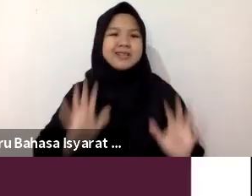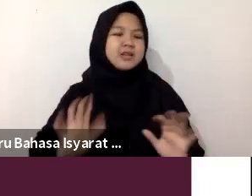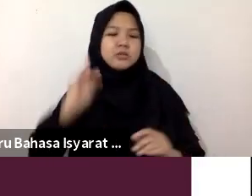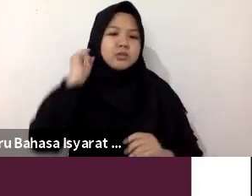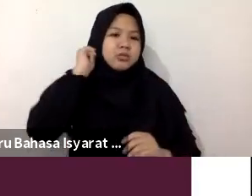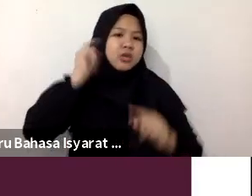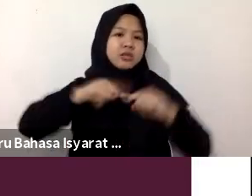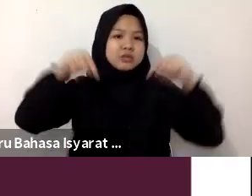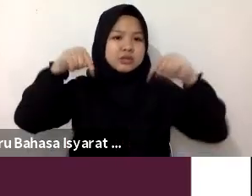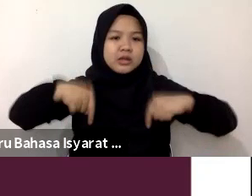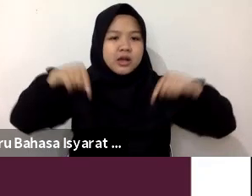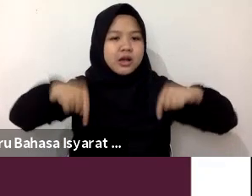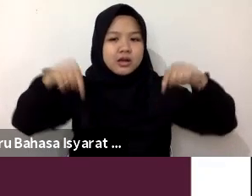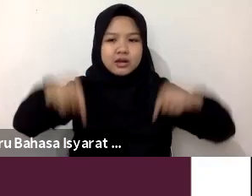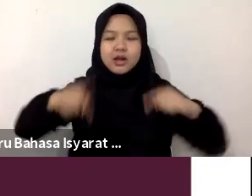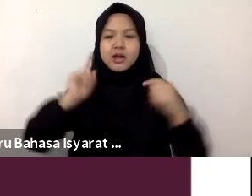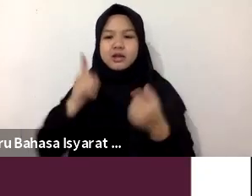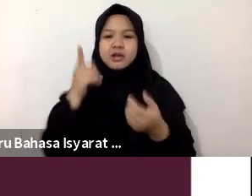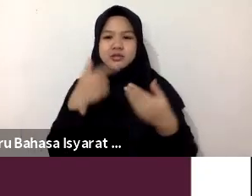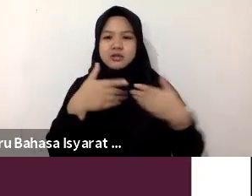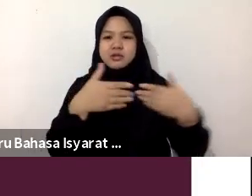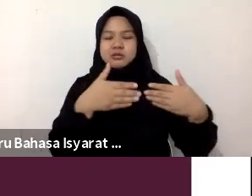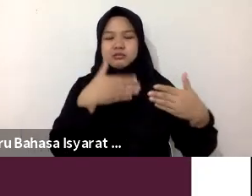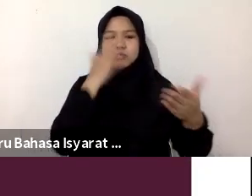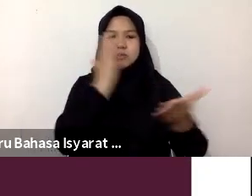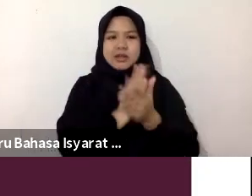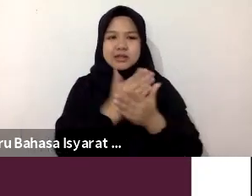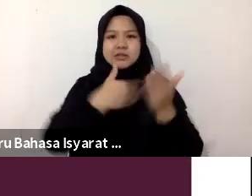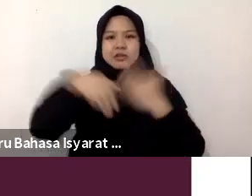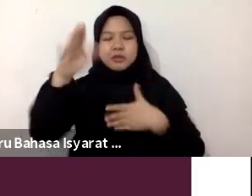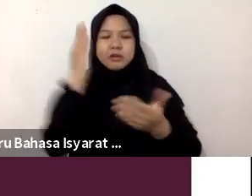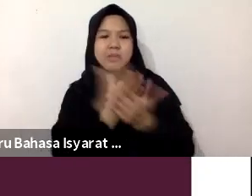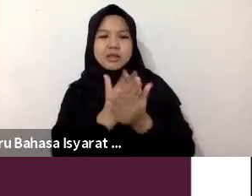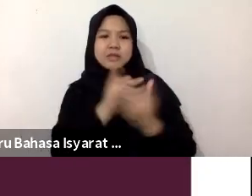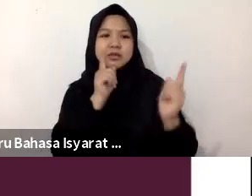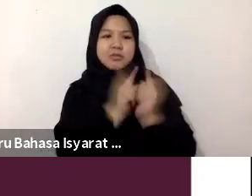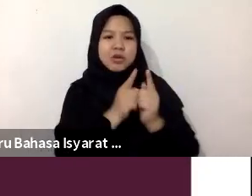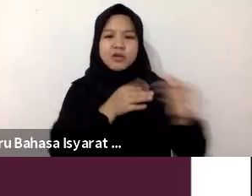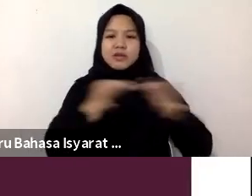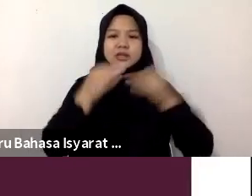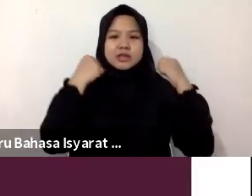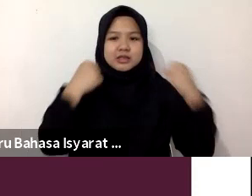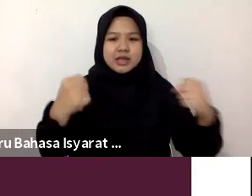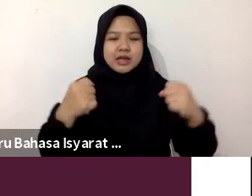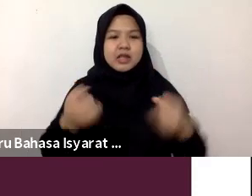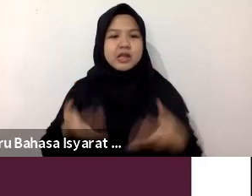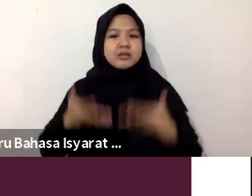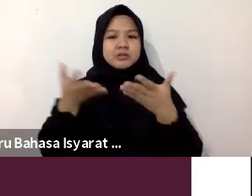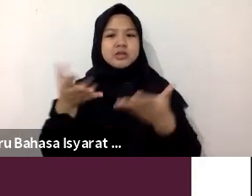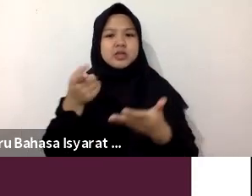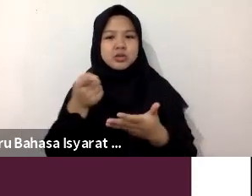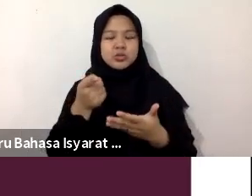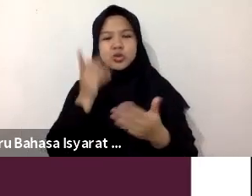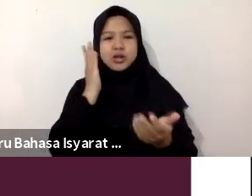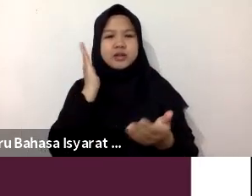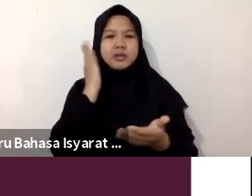Sekarang apalagi dengan pembatasan perjalanan, pembatasan pertemuan, fasilitas kesehatan dengan persediaan pencegahan infeksi